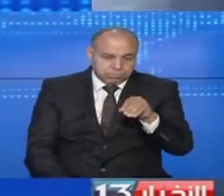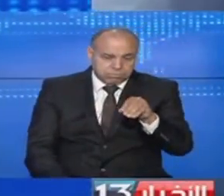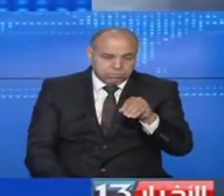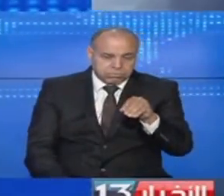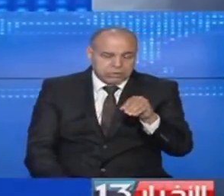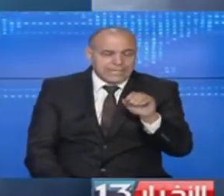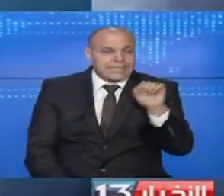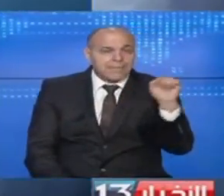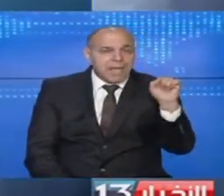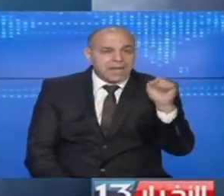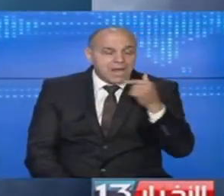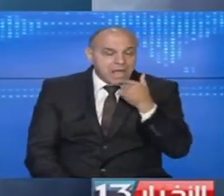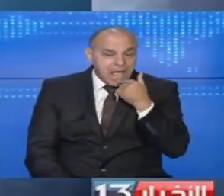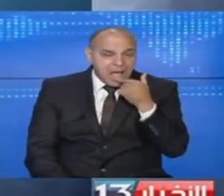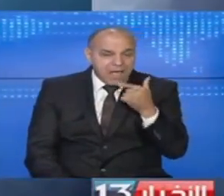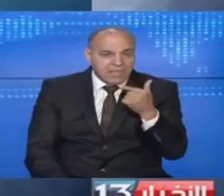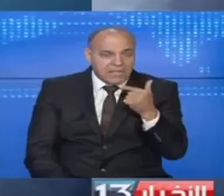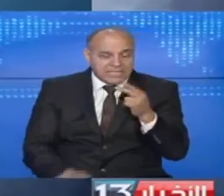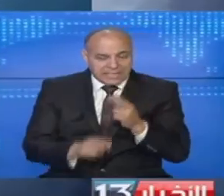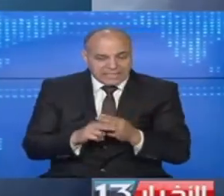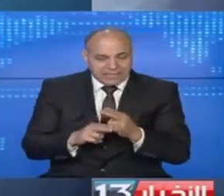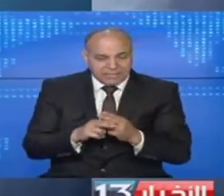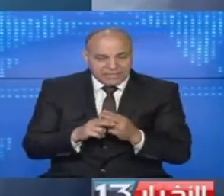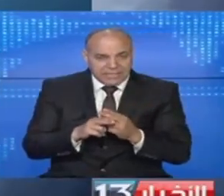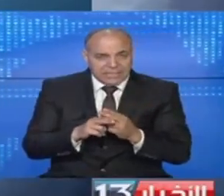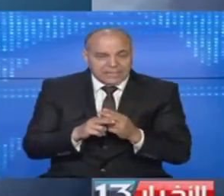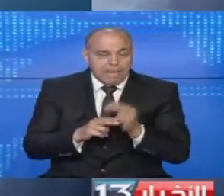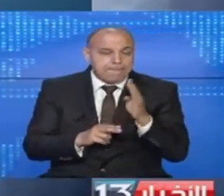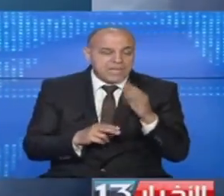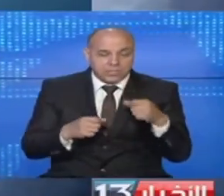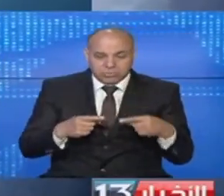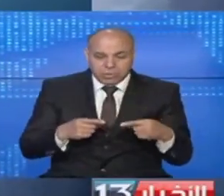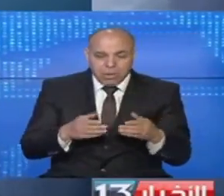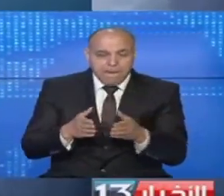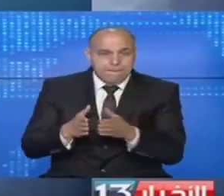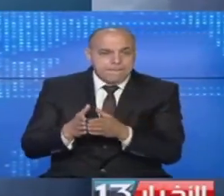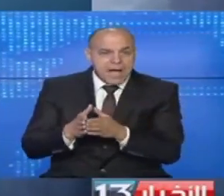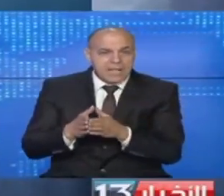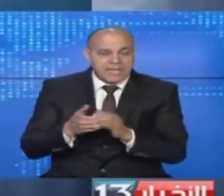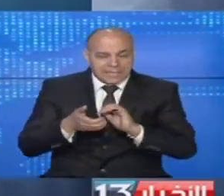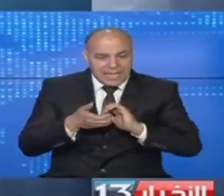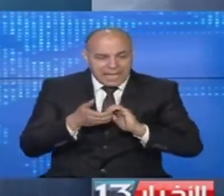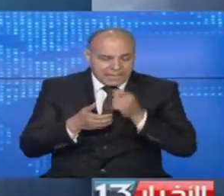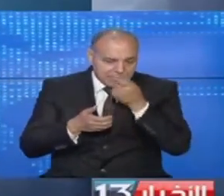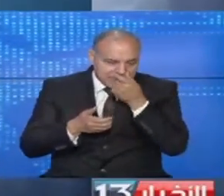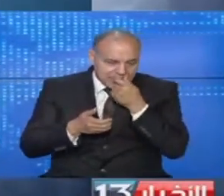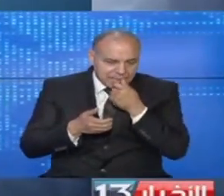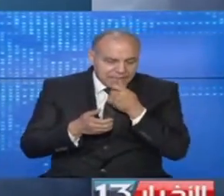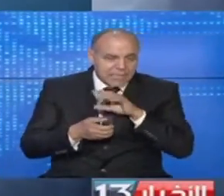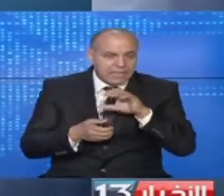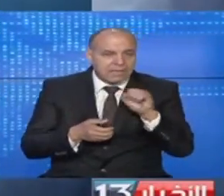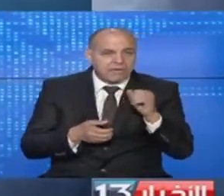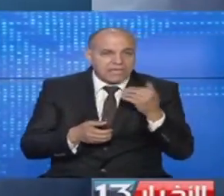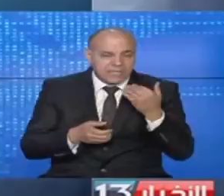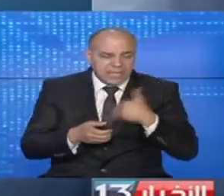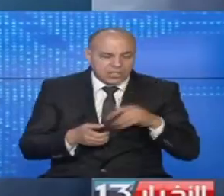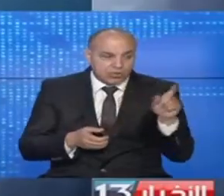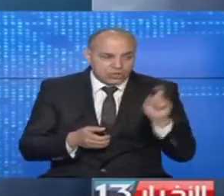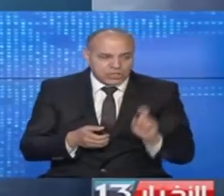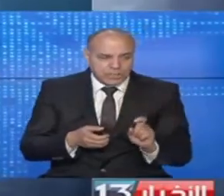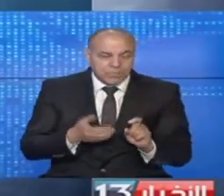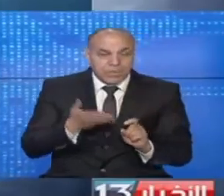مستقبل سليمان، ويستضيف النادي الصفاقسي الأولمبي الباجي، ويبار الاتحاد المنستيري ضيفه الترجي